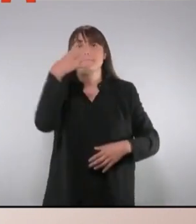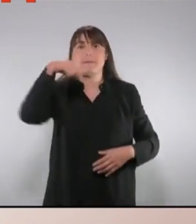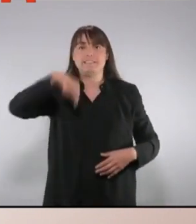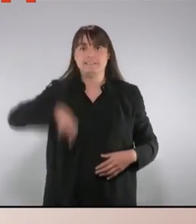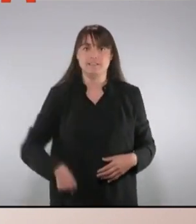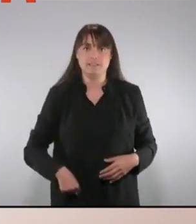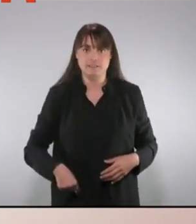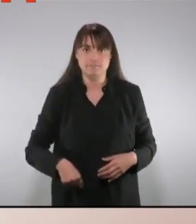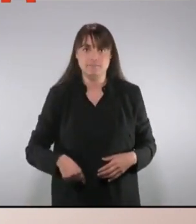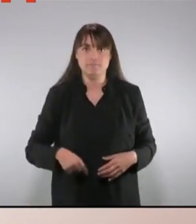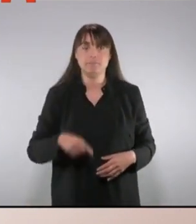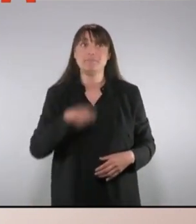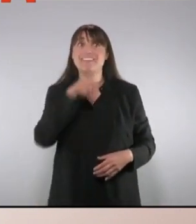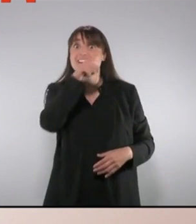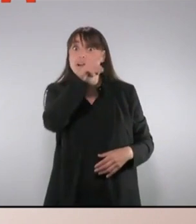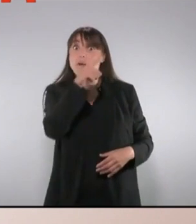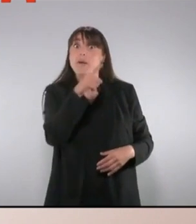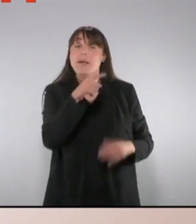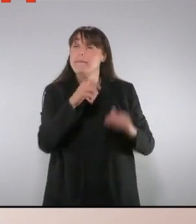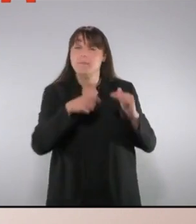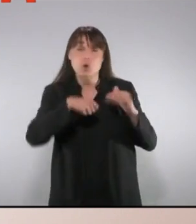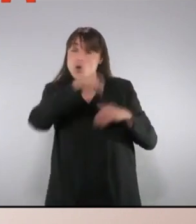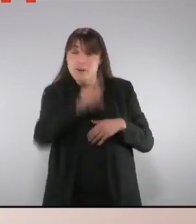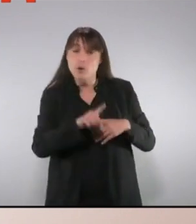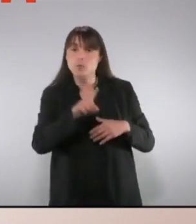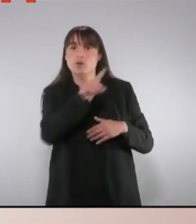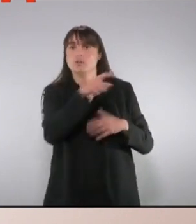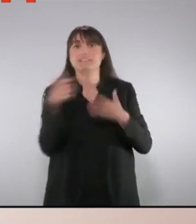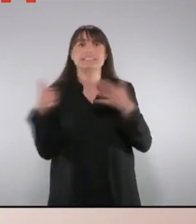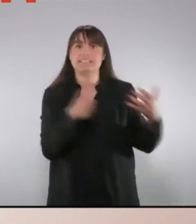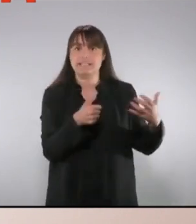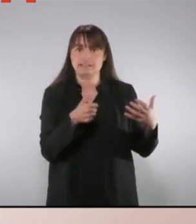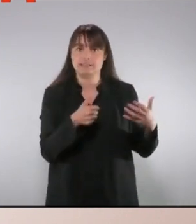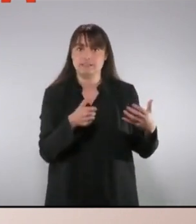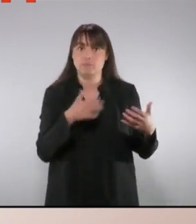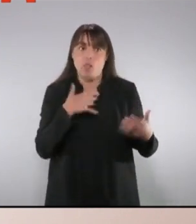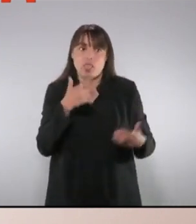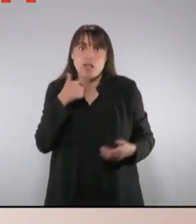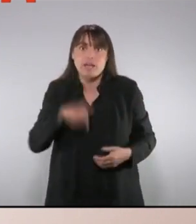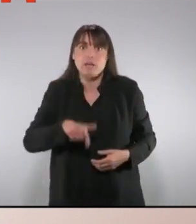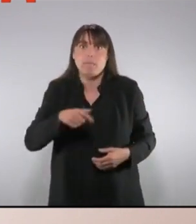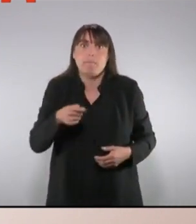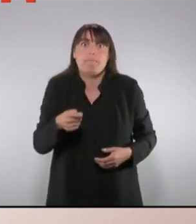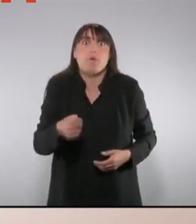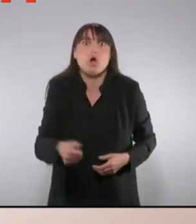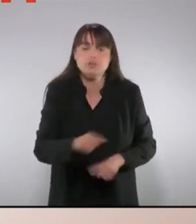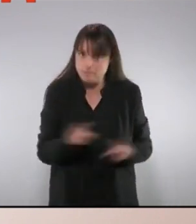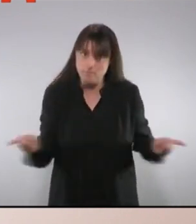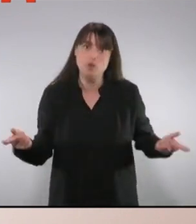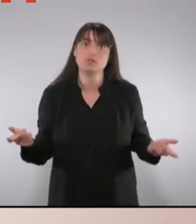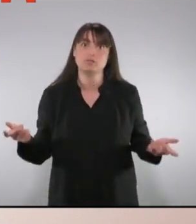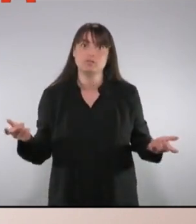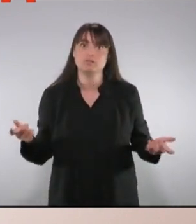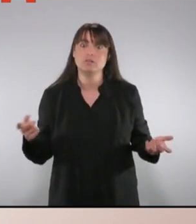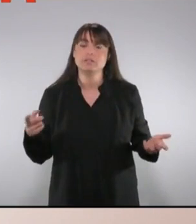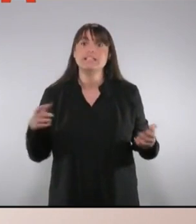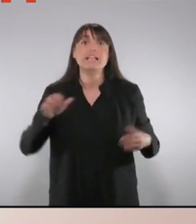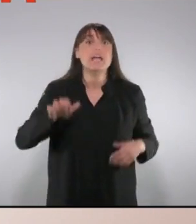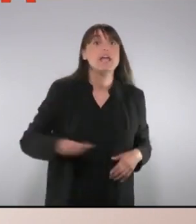més, no arriba als 600. A l'hora, veiem també que 14 estats europeus no arriben als